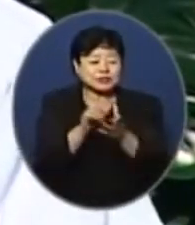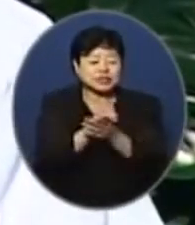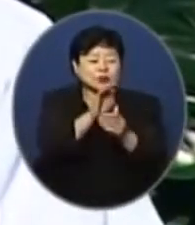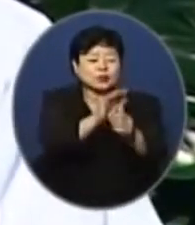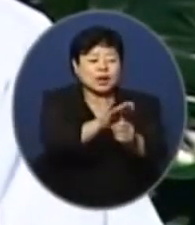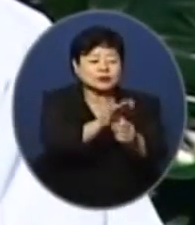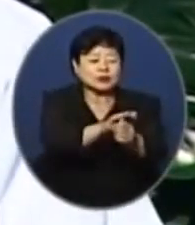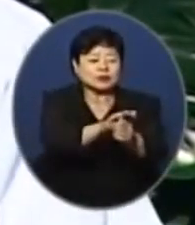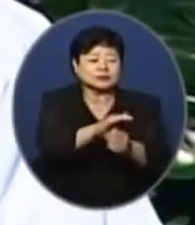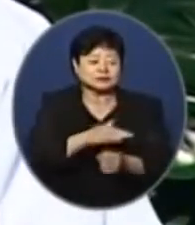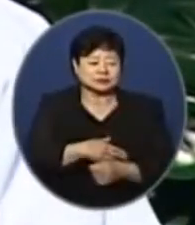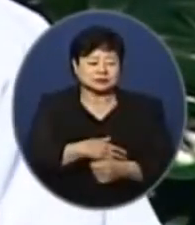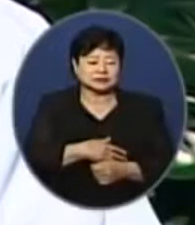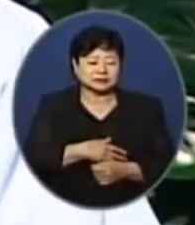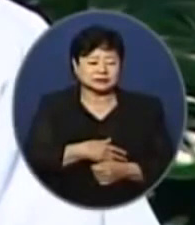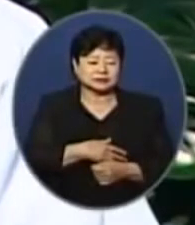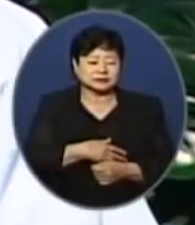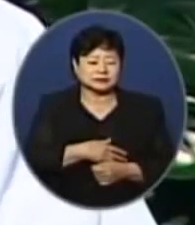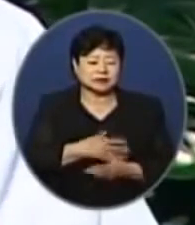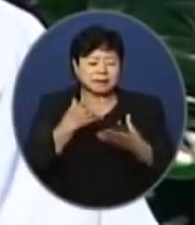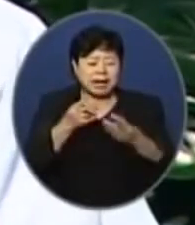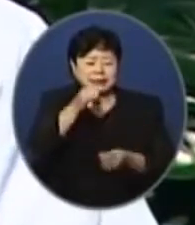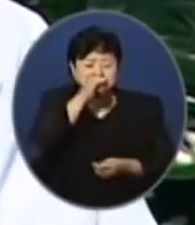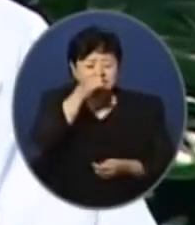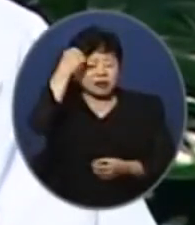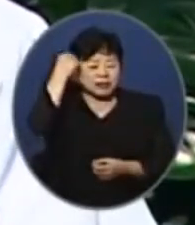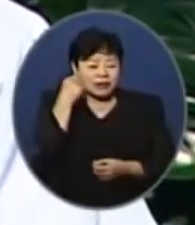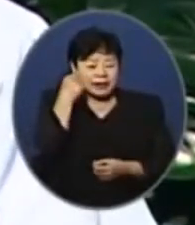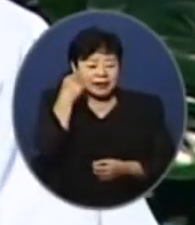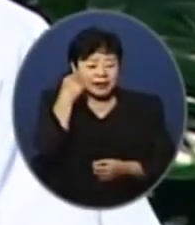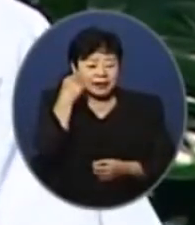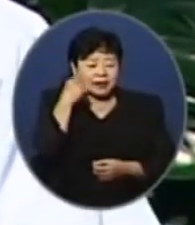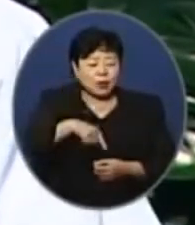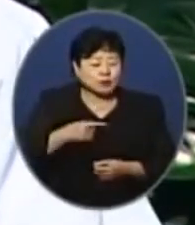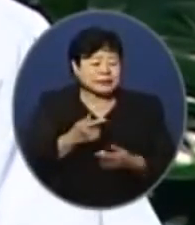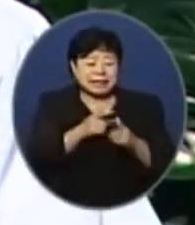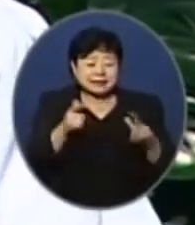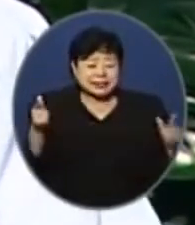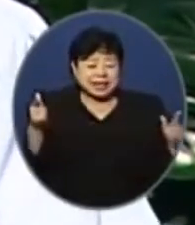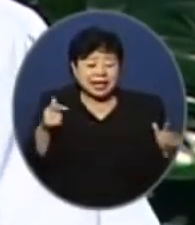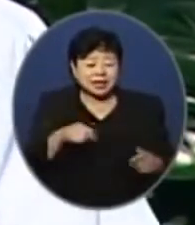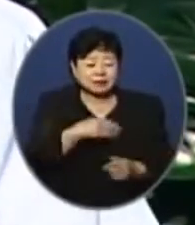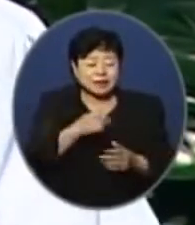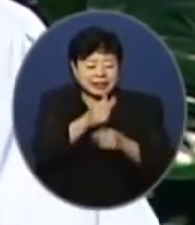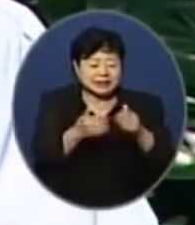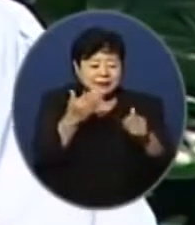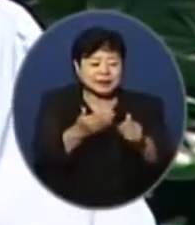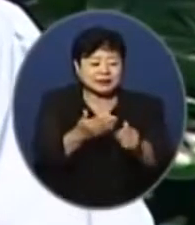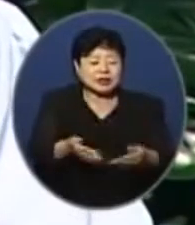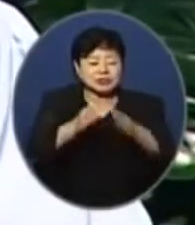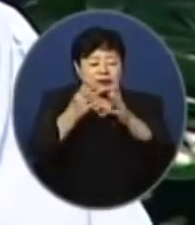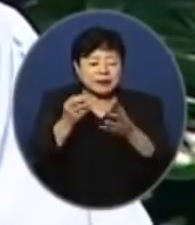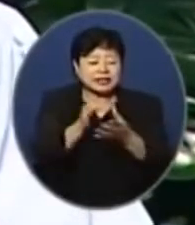사람이 내가 너에게는 보이지 않아도 주변에 많다는 것을 기억해라. 여러분 혼자가 아닙니다. 여러분 주위에 하나님께서